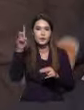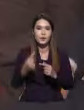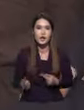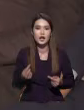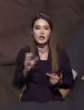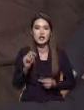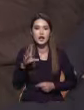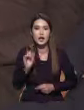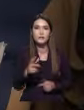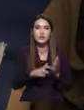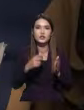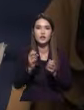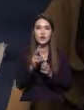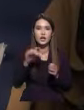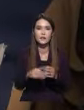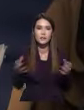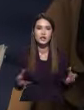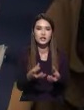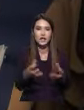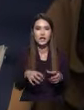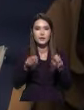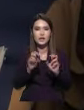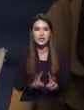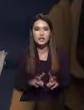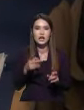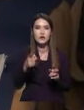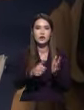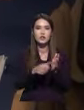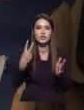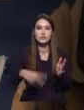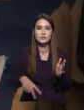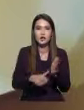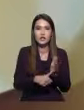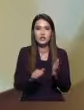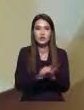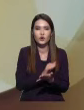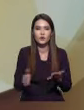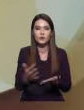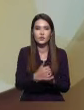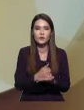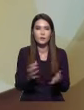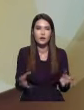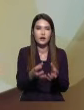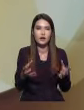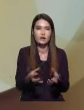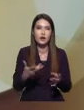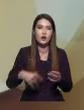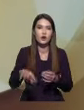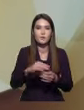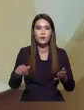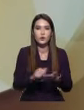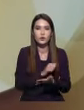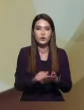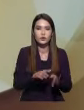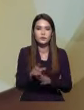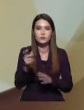712 мың сақтау бірлігін қамтыған 1626 қор сақталған. Енді ол құжаттардың барлығын